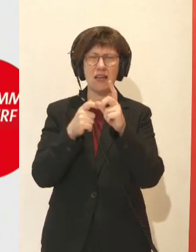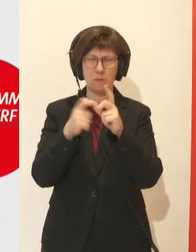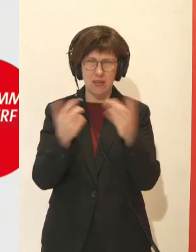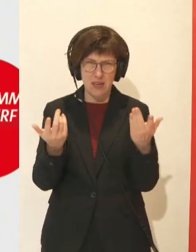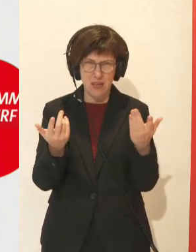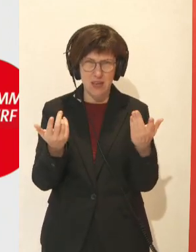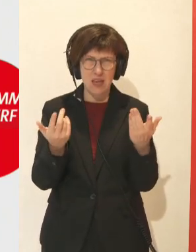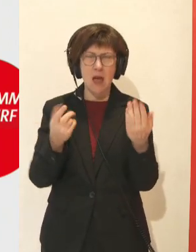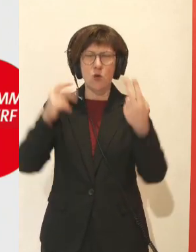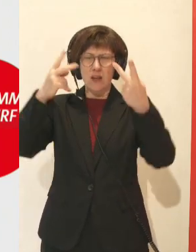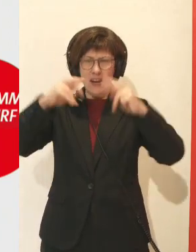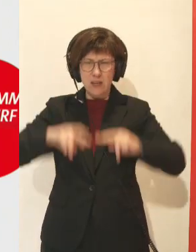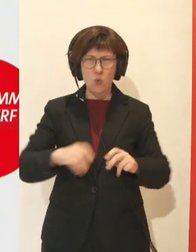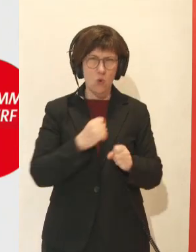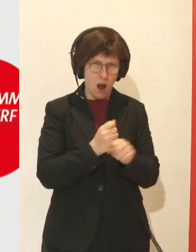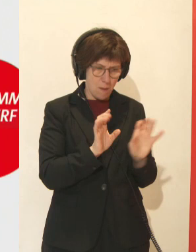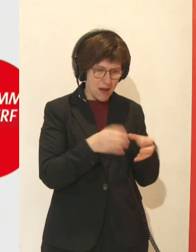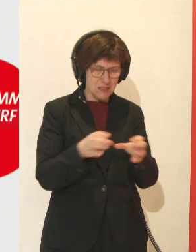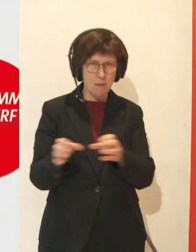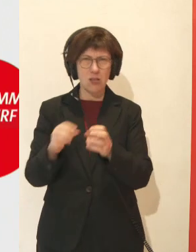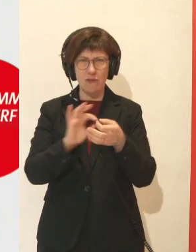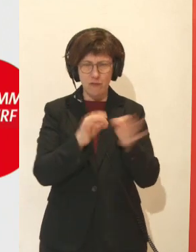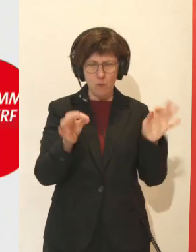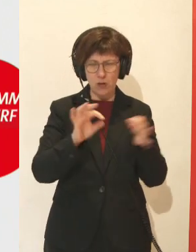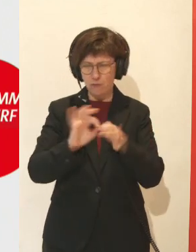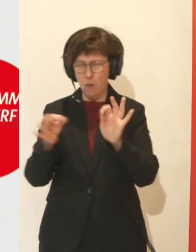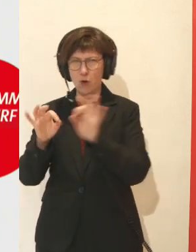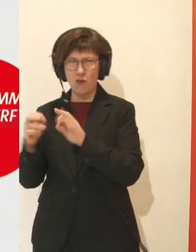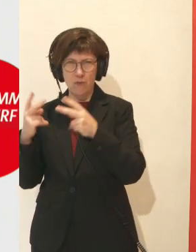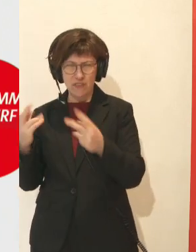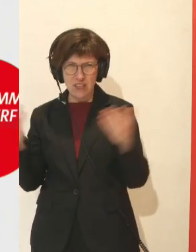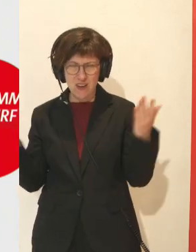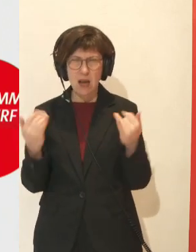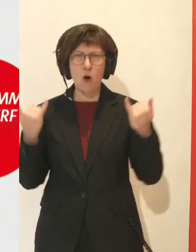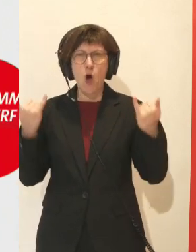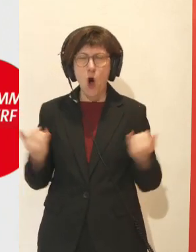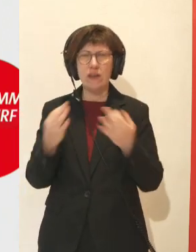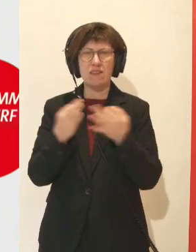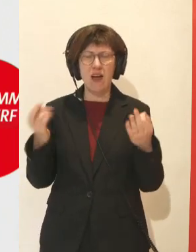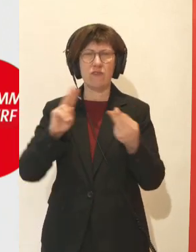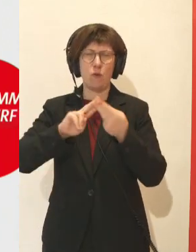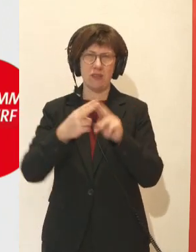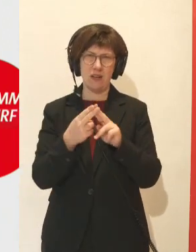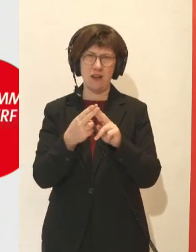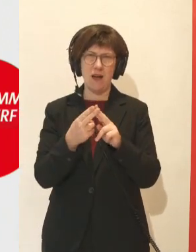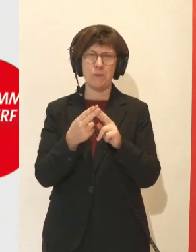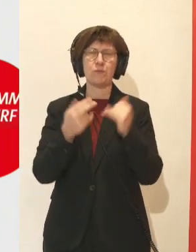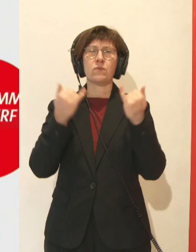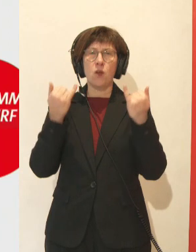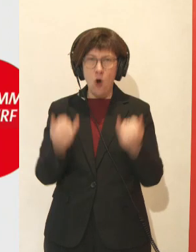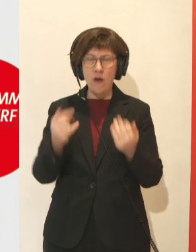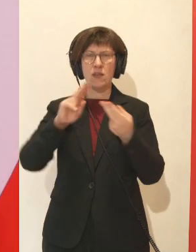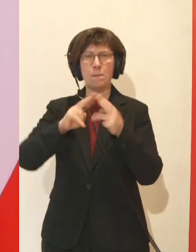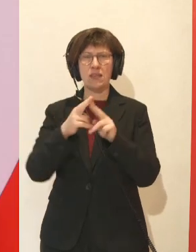wo die Gliederungen, die Arbeitsgemeinschaften alle nochmal formulieren können, was ihnen wichtig ist. Aber heute ist der Tag für die Mitglieder. Heute geht es darum, dass die